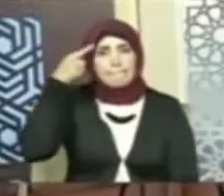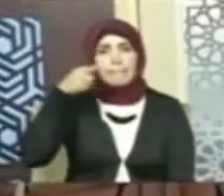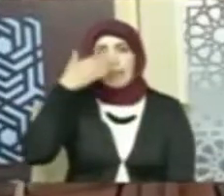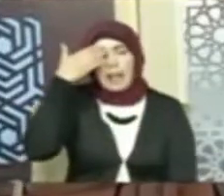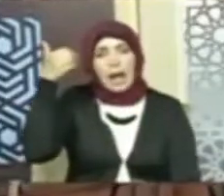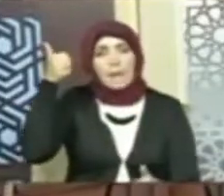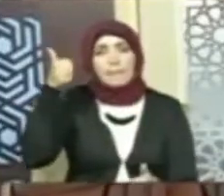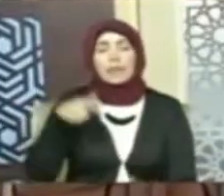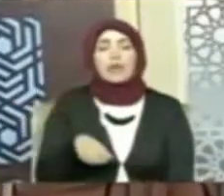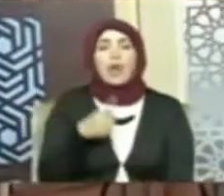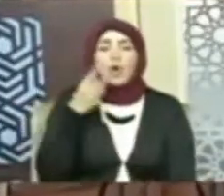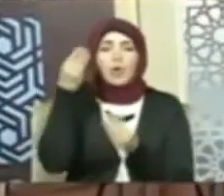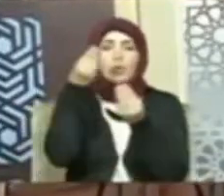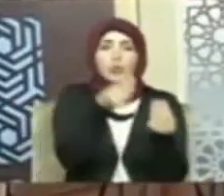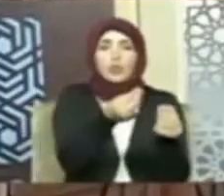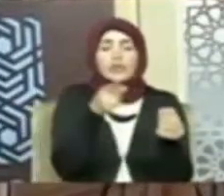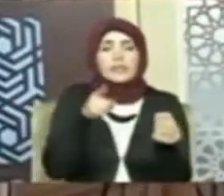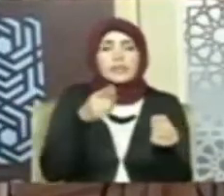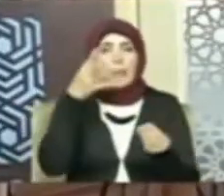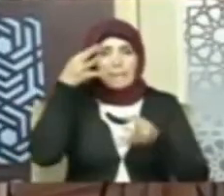يعطي بحكمة من يشاء،